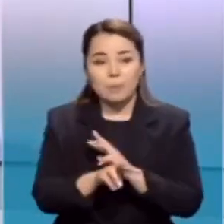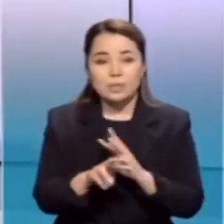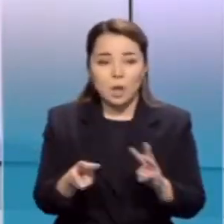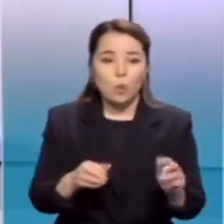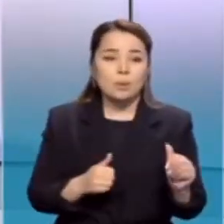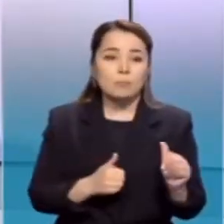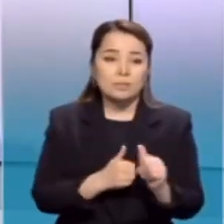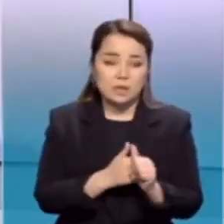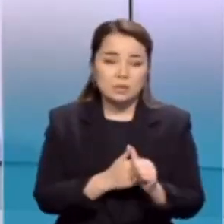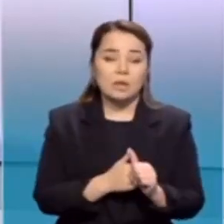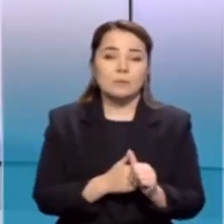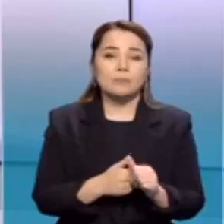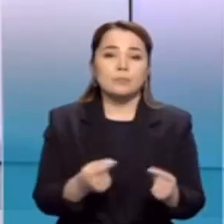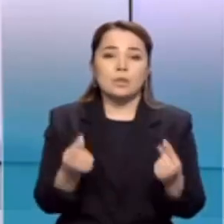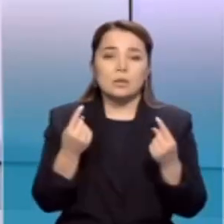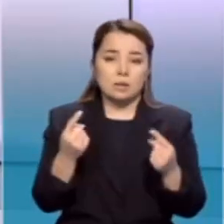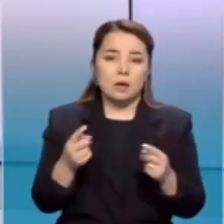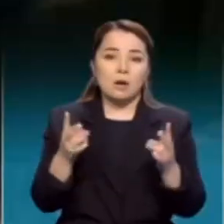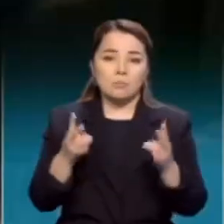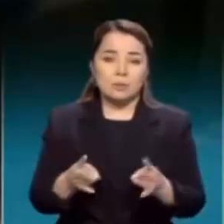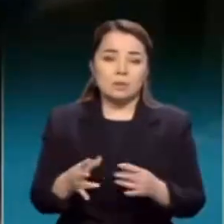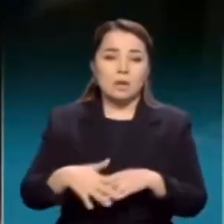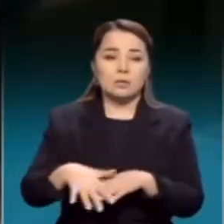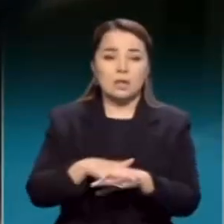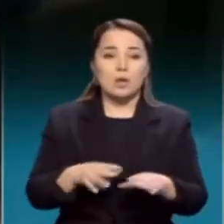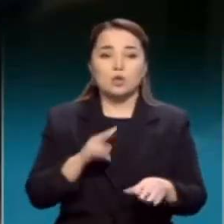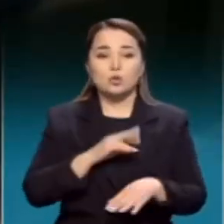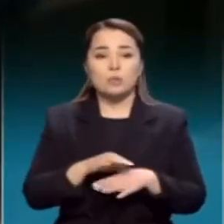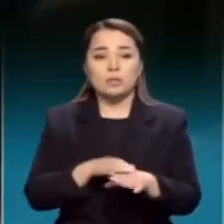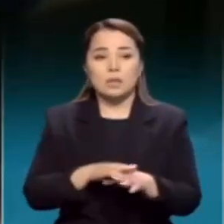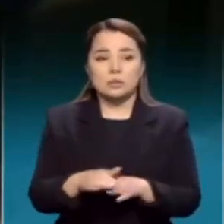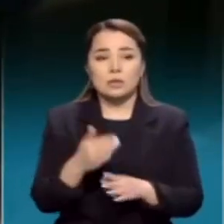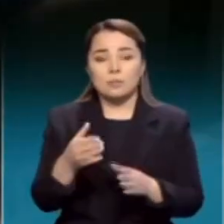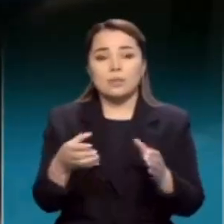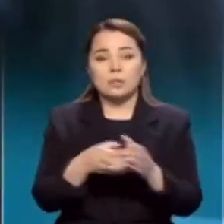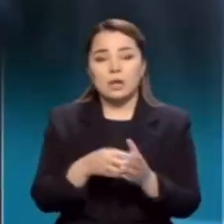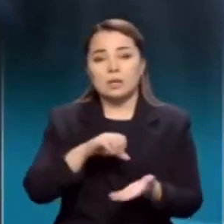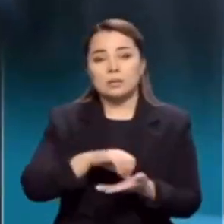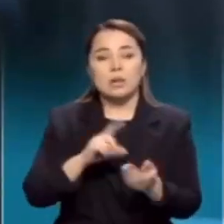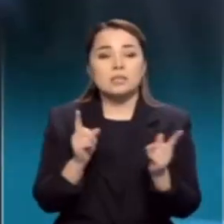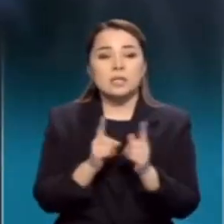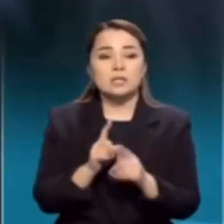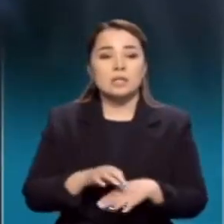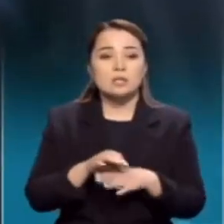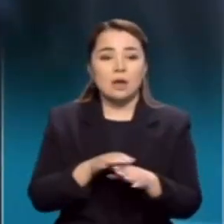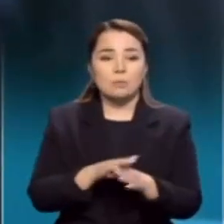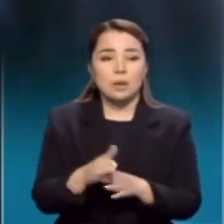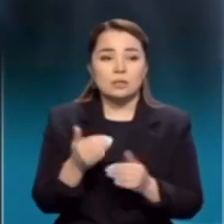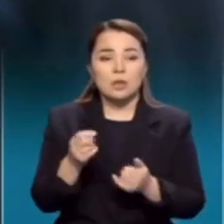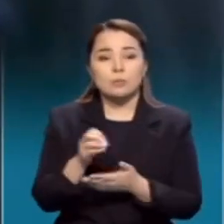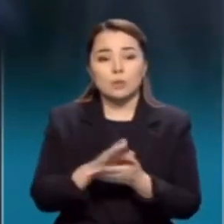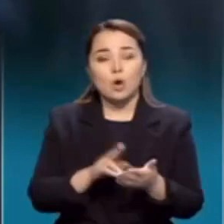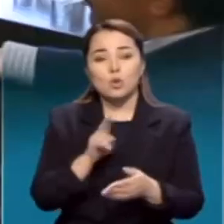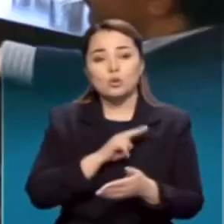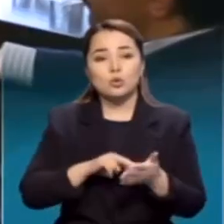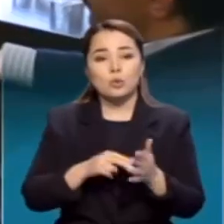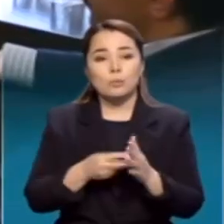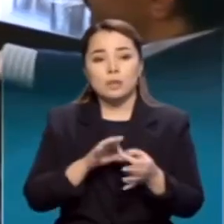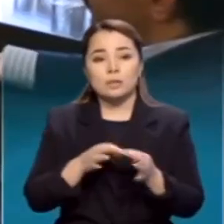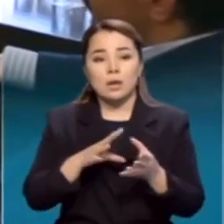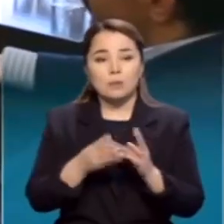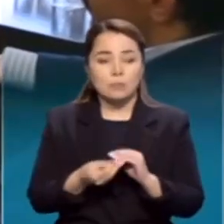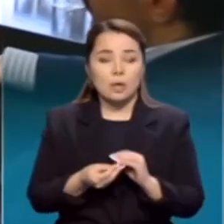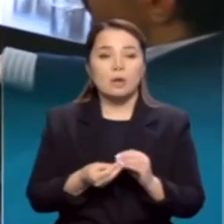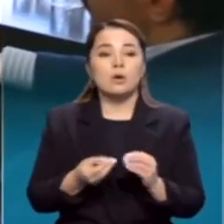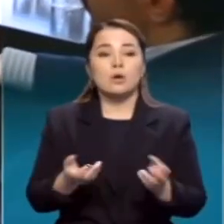министрінің орынбасары әрі апат аймағындағы істер бойынша жауапты Исмаил Чаткалымен кездесті. Тараптар алдағы жұмыс жоспарларын пысықтап,